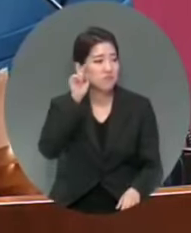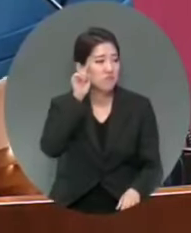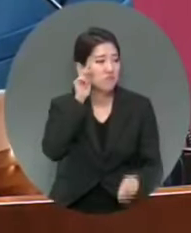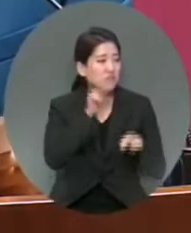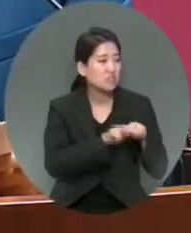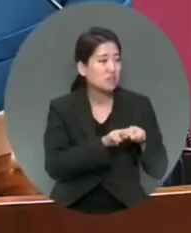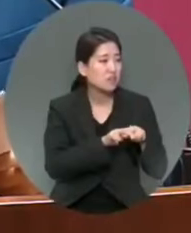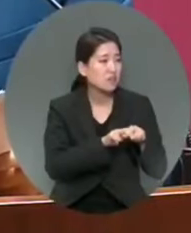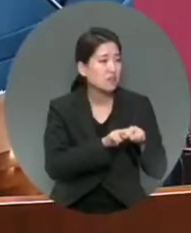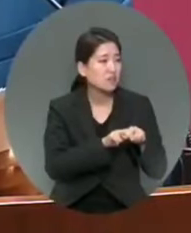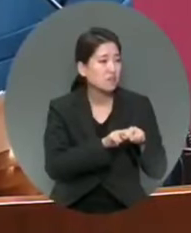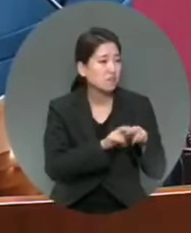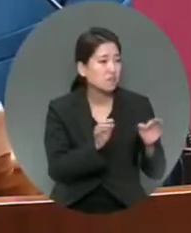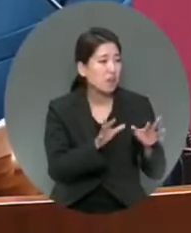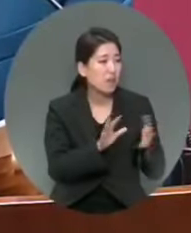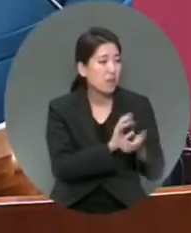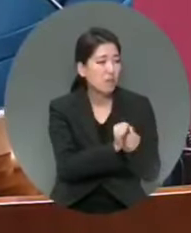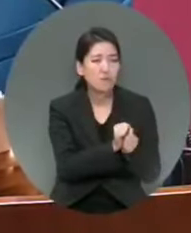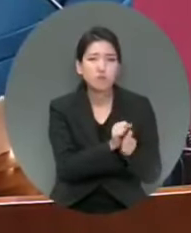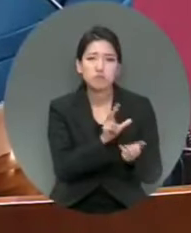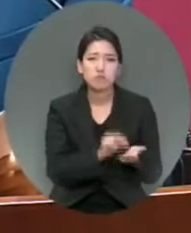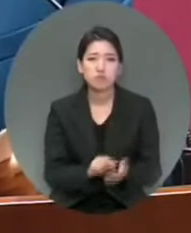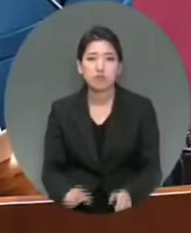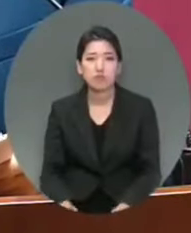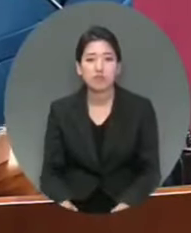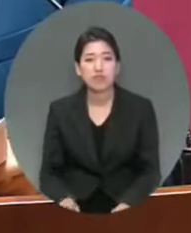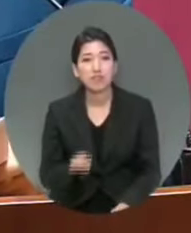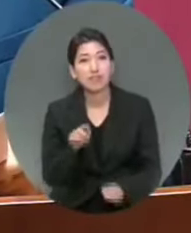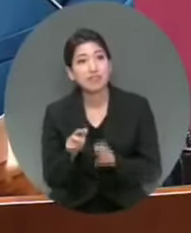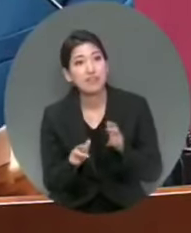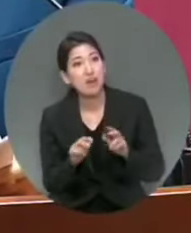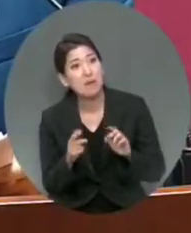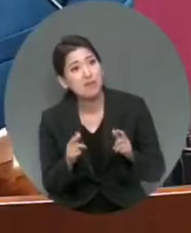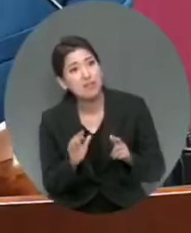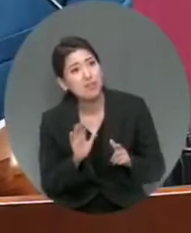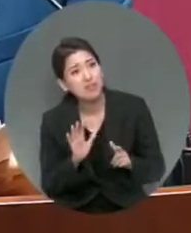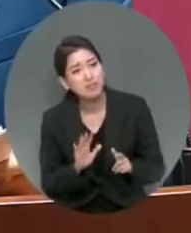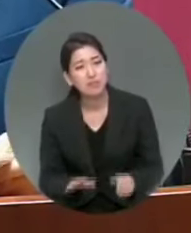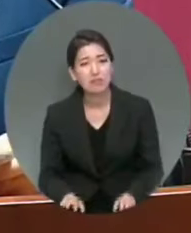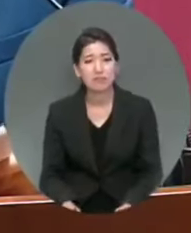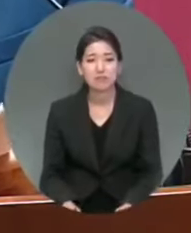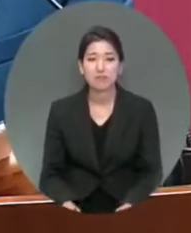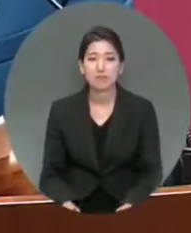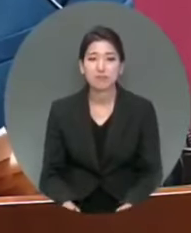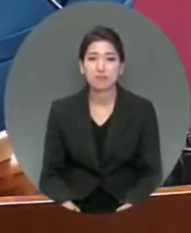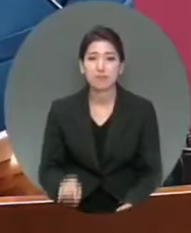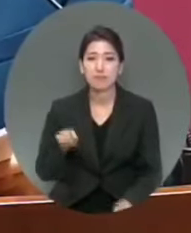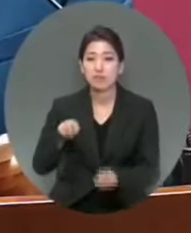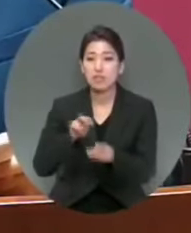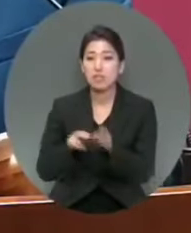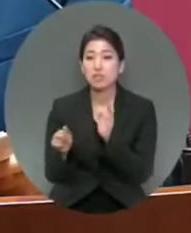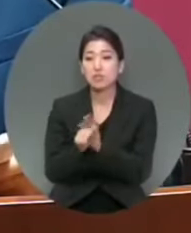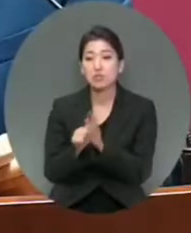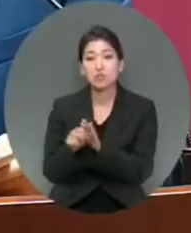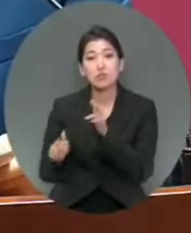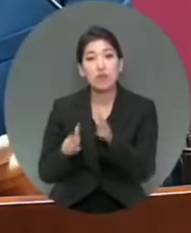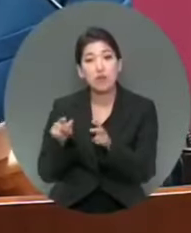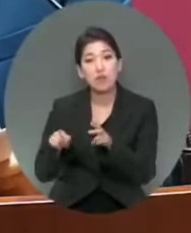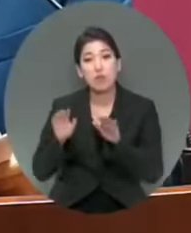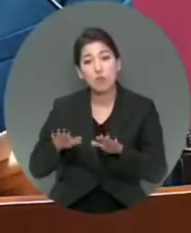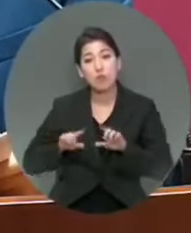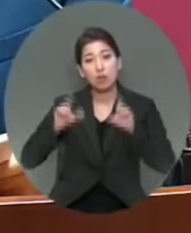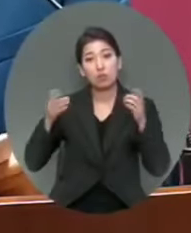것은 어이가 없다라고 생각합니다. 이 사업을 안 하는 것이 아니고요. 장관님, 그럼 이건 어떻게 생각하세요? 이 센터 지원 사업하면서 올해